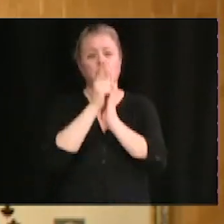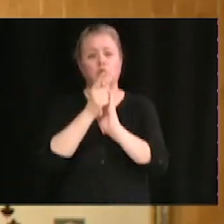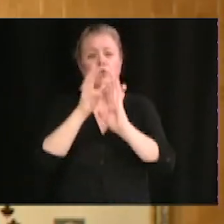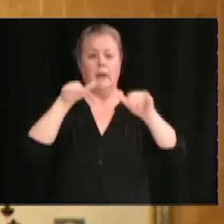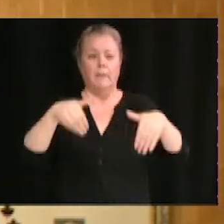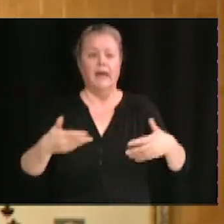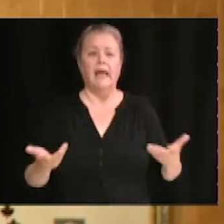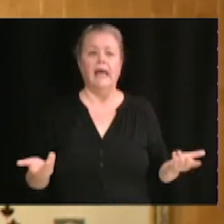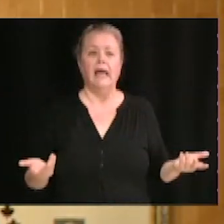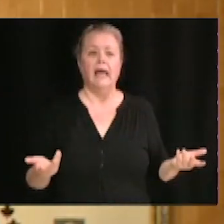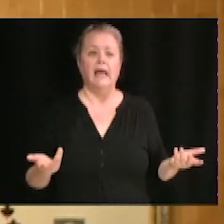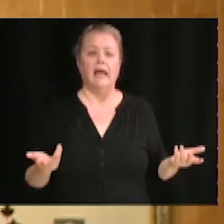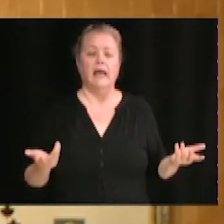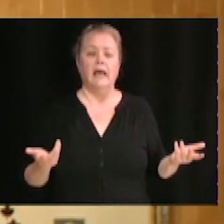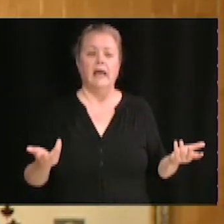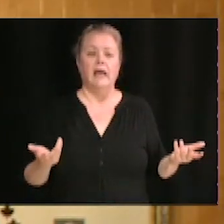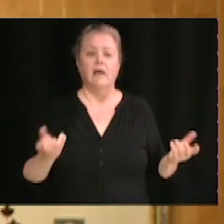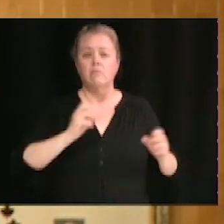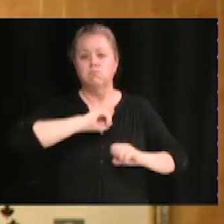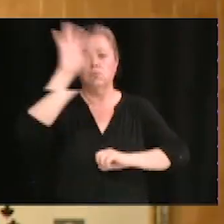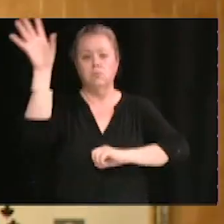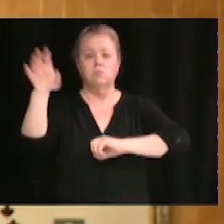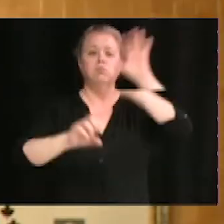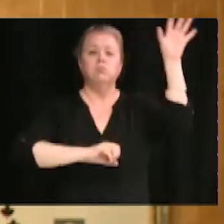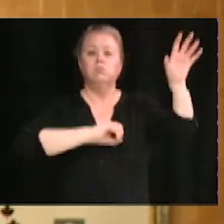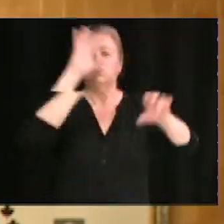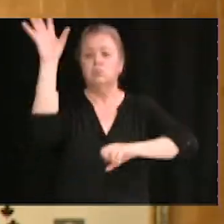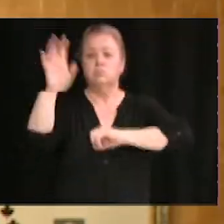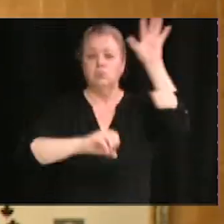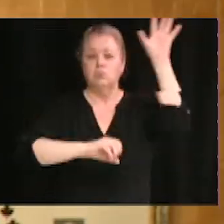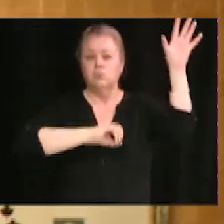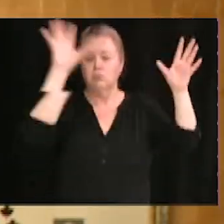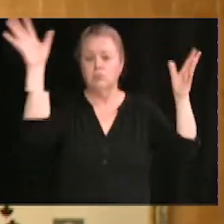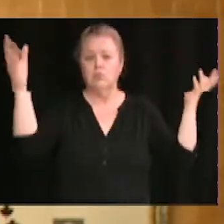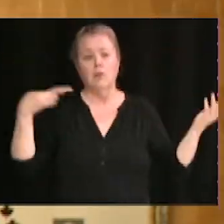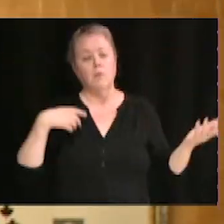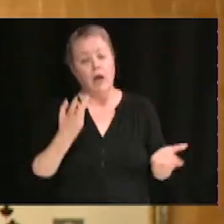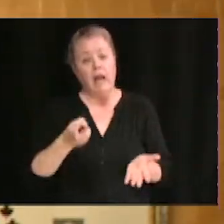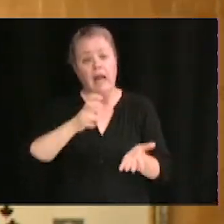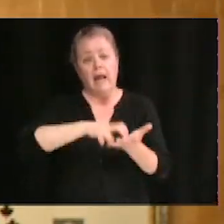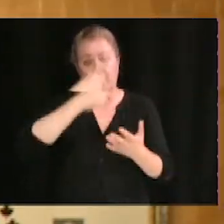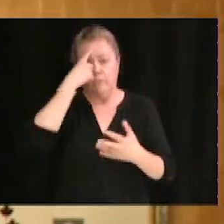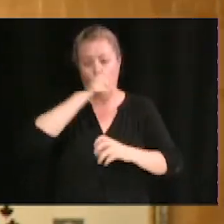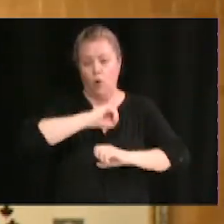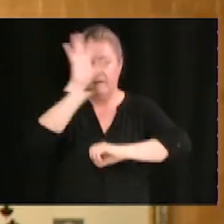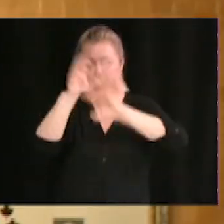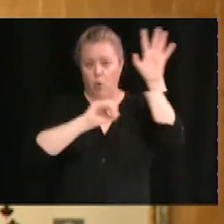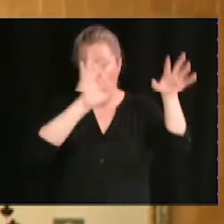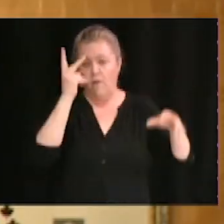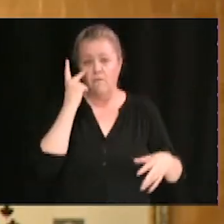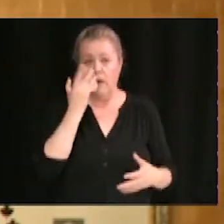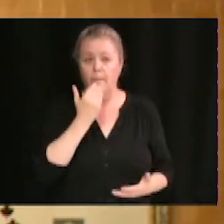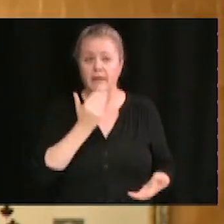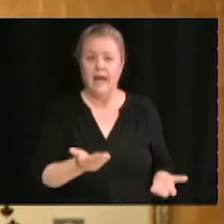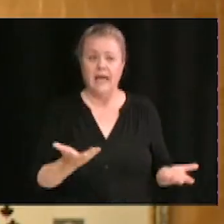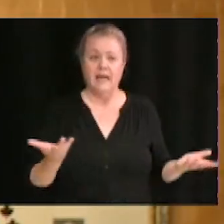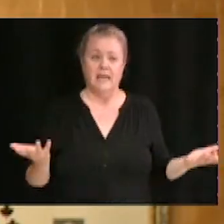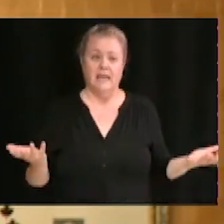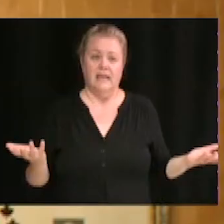'était le... Bang, bang, bang. Ah, bien, coudonc, je me suis levé pour regarder les feux de chez nous. voit très bien les feux du Canada.